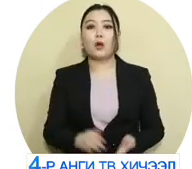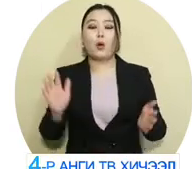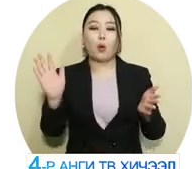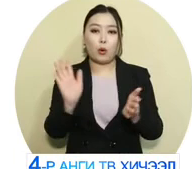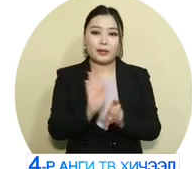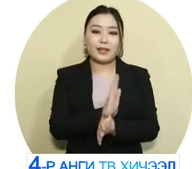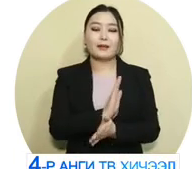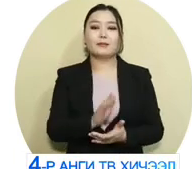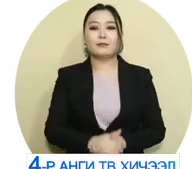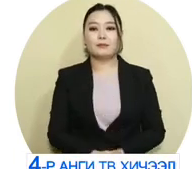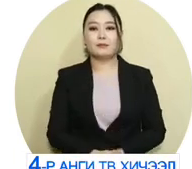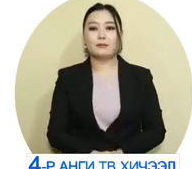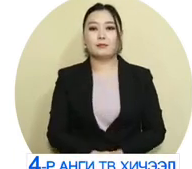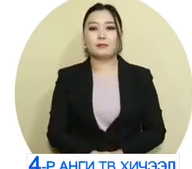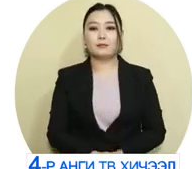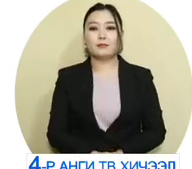хурдан